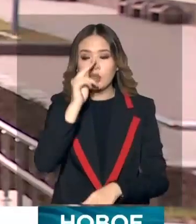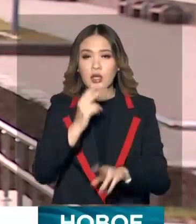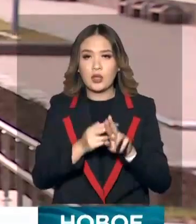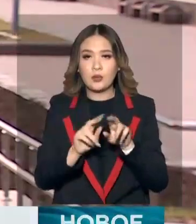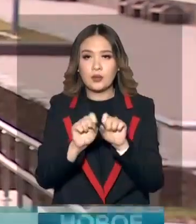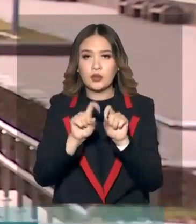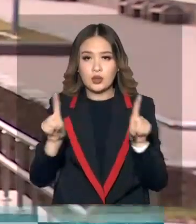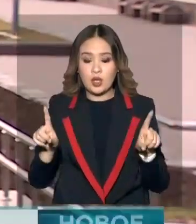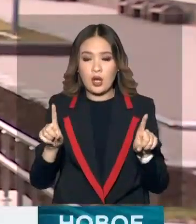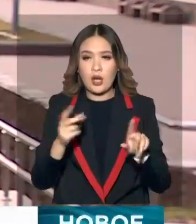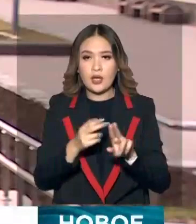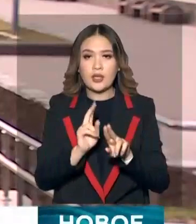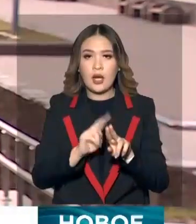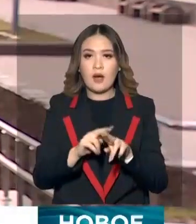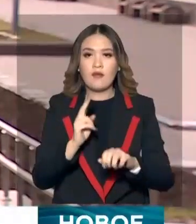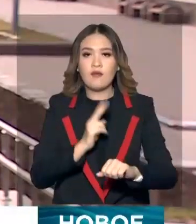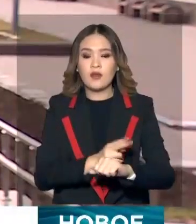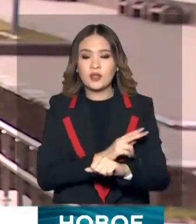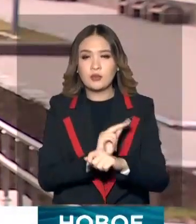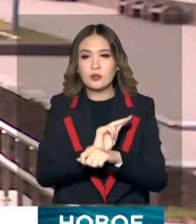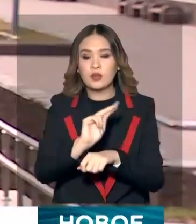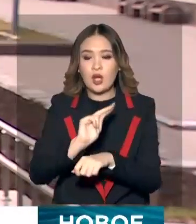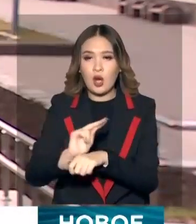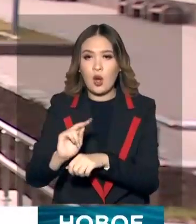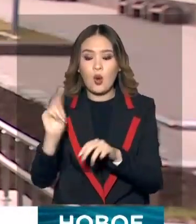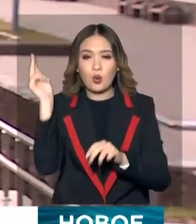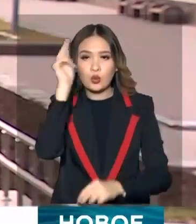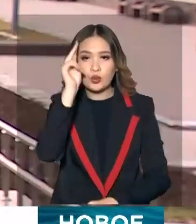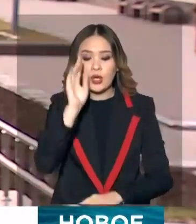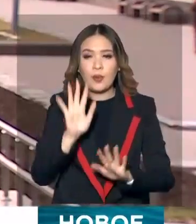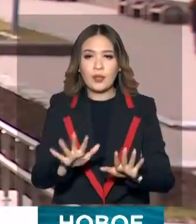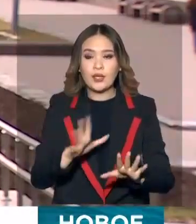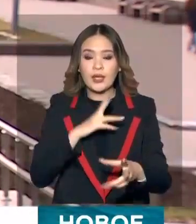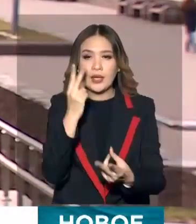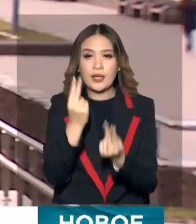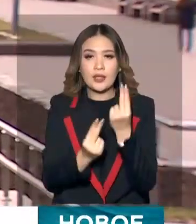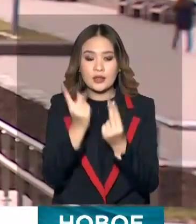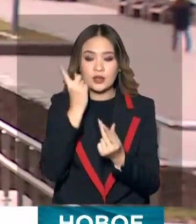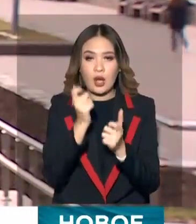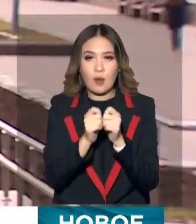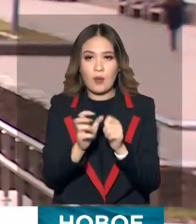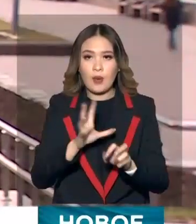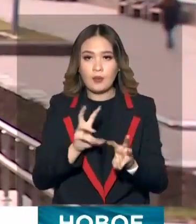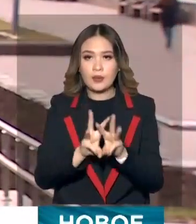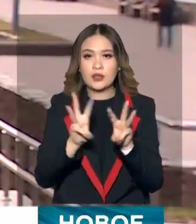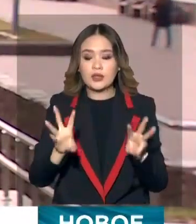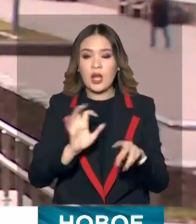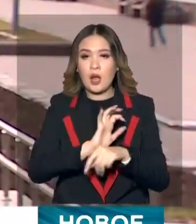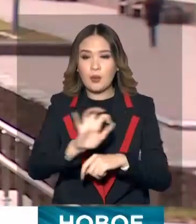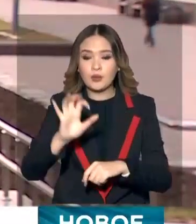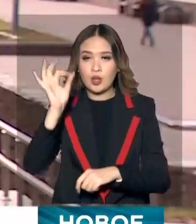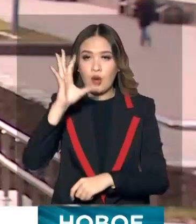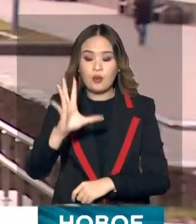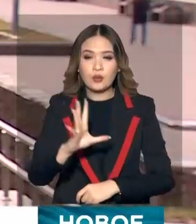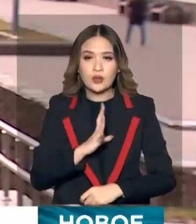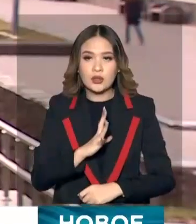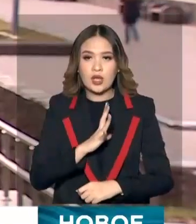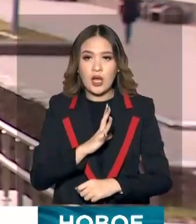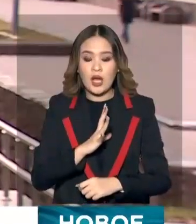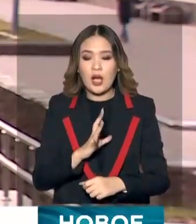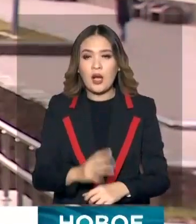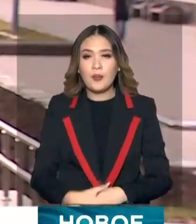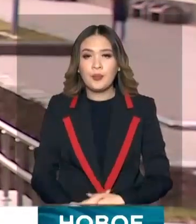предлагают новые подходы по воспитанию и обучению детей через игру. Ранее, по словам министра, образовательная программа была чрезмерно